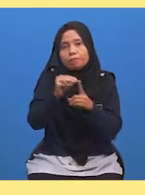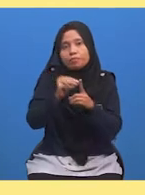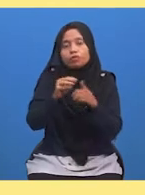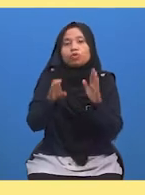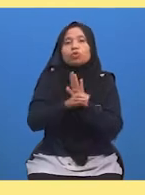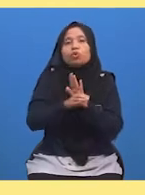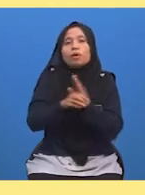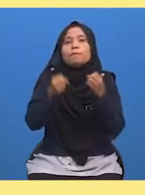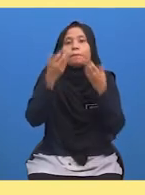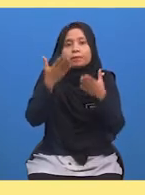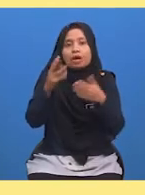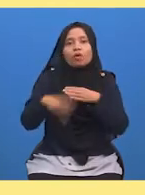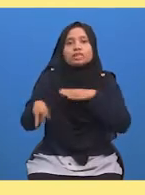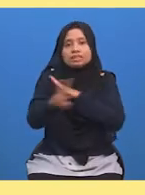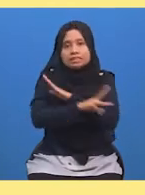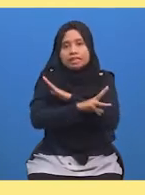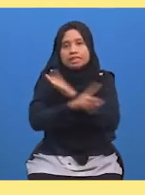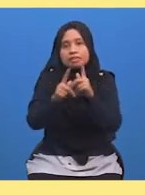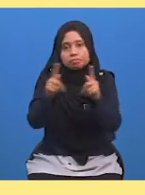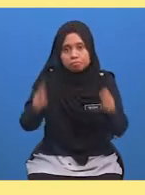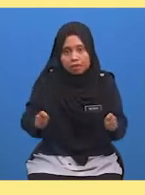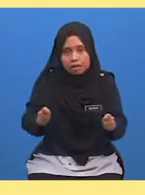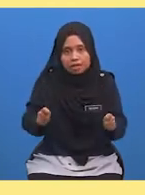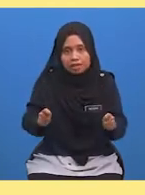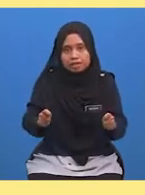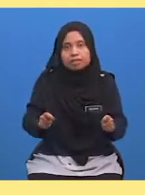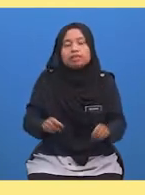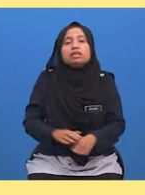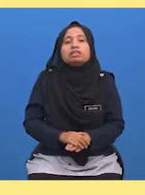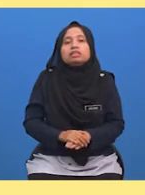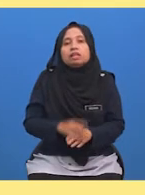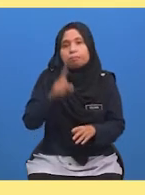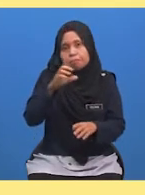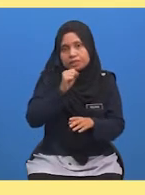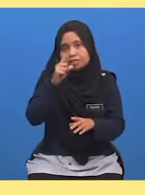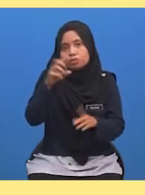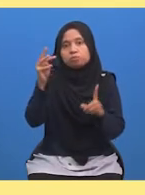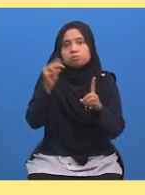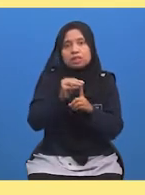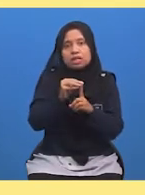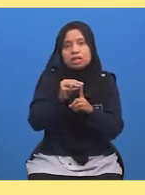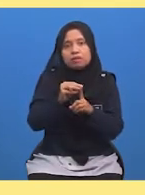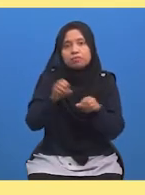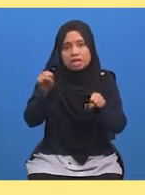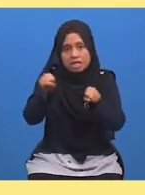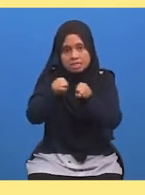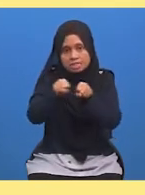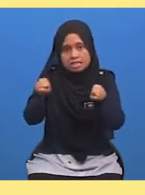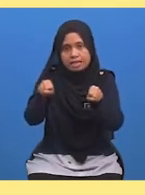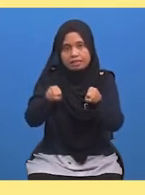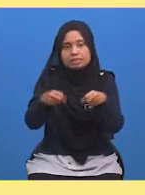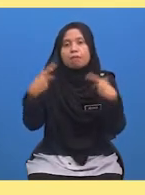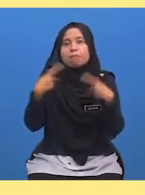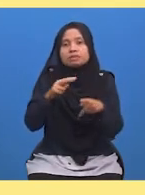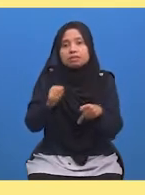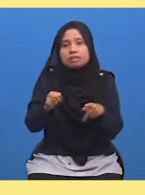tempat yang disasarkan dan pemetakan pasaran. 1 markah. Saiz